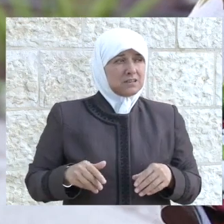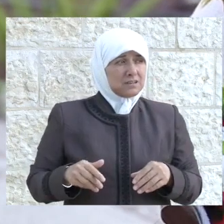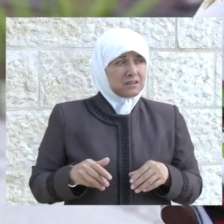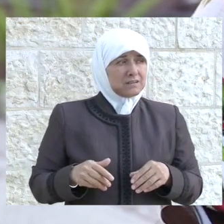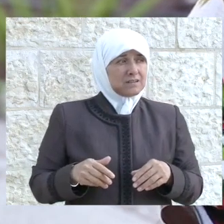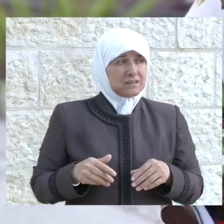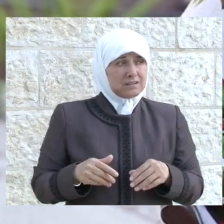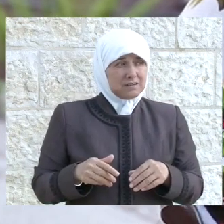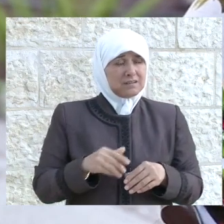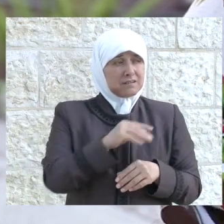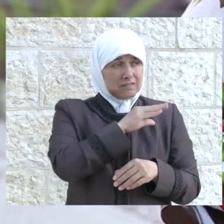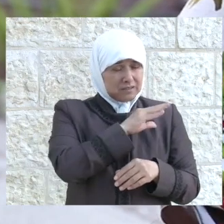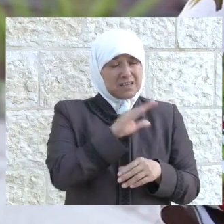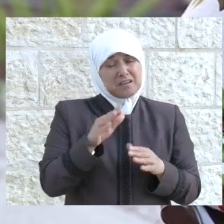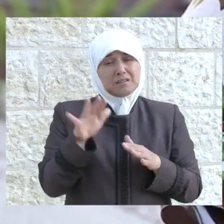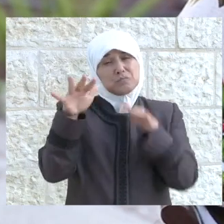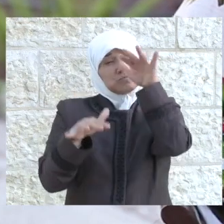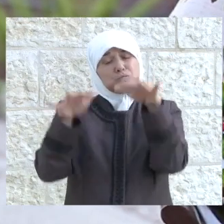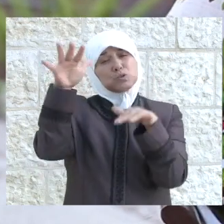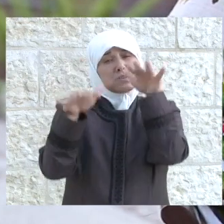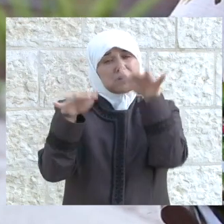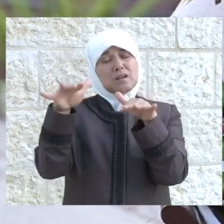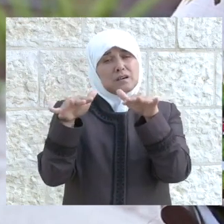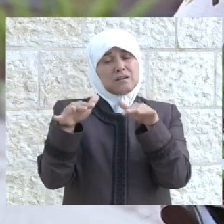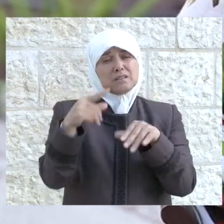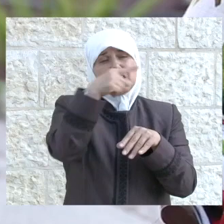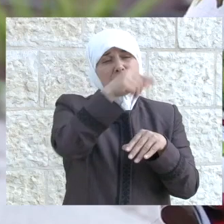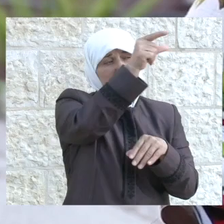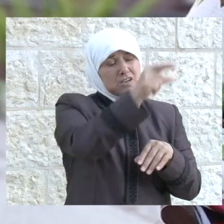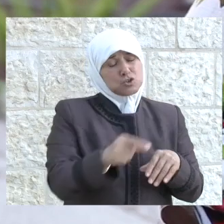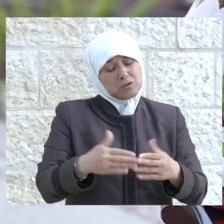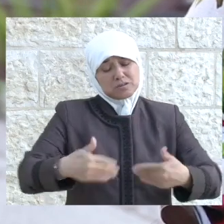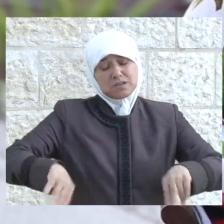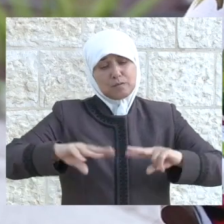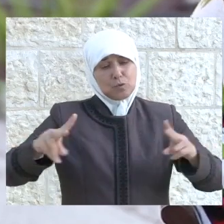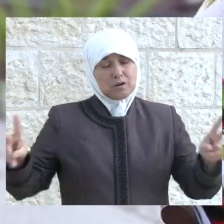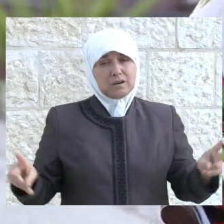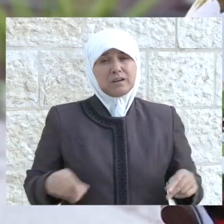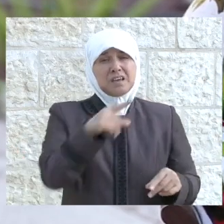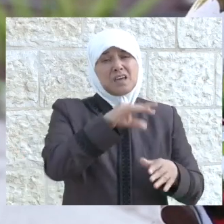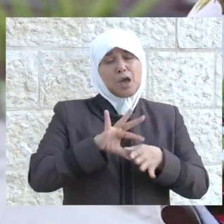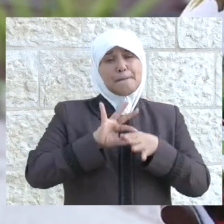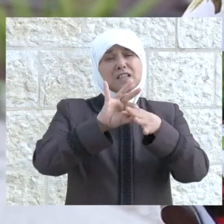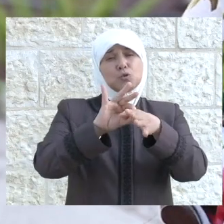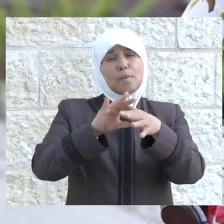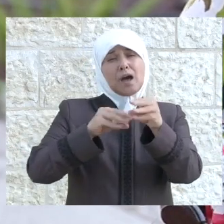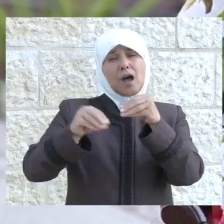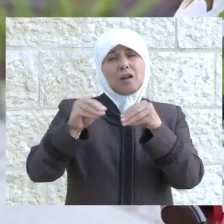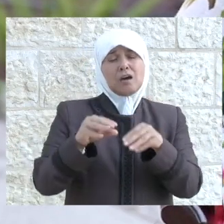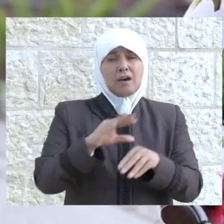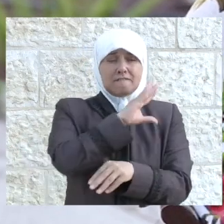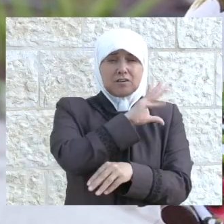كمتسلقة كفلسطينية كشخص من ذوي الإعاقة، فمثلت فلسطين في عدة مؤتمرات في الأردن